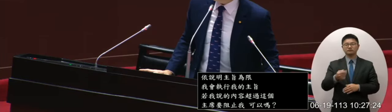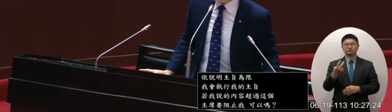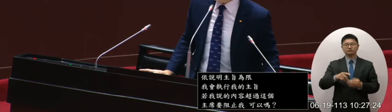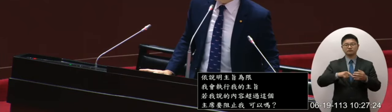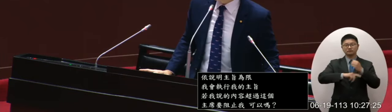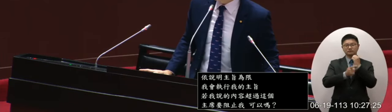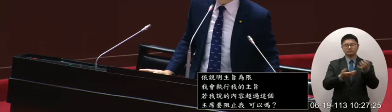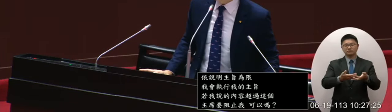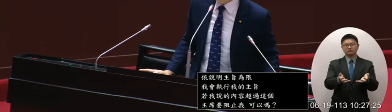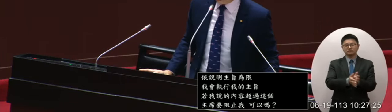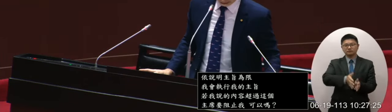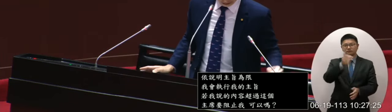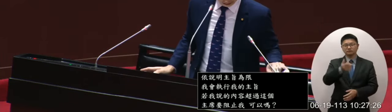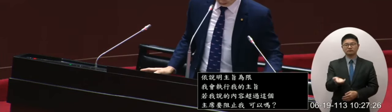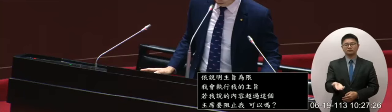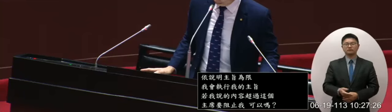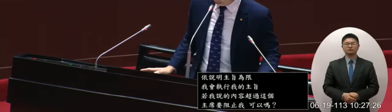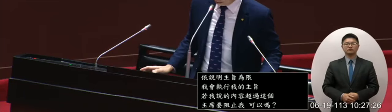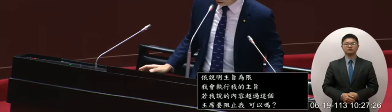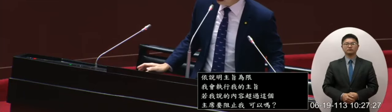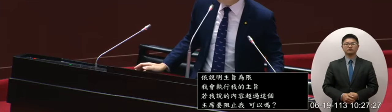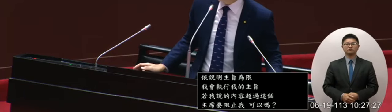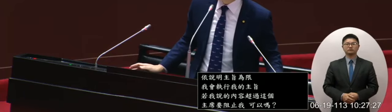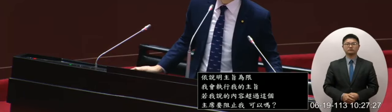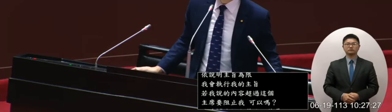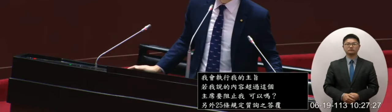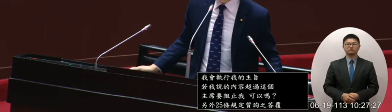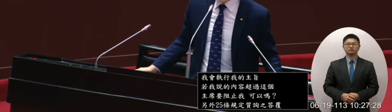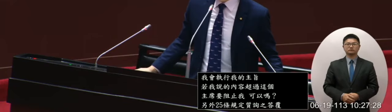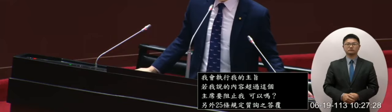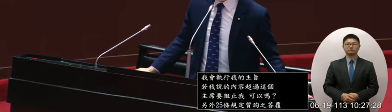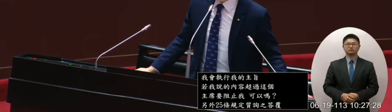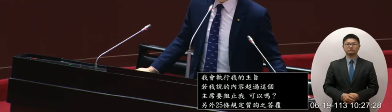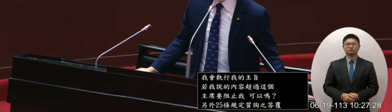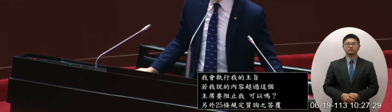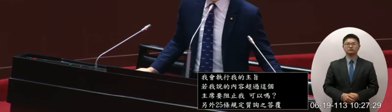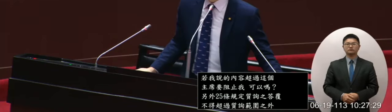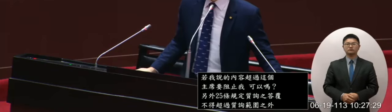法务部政部长， 麻烦再请左院长备询，也请法务部备询。